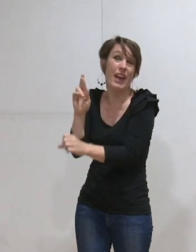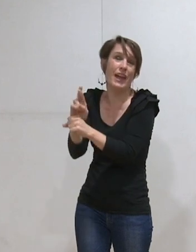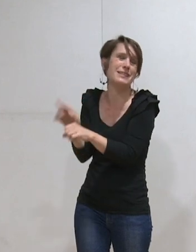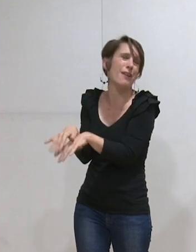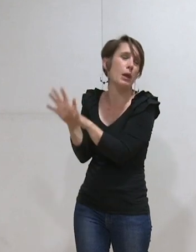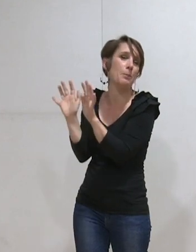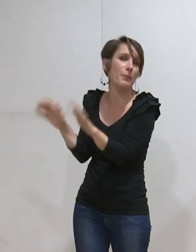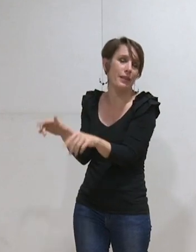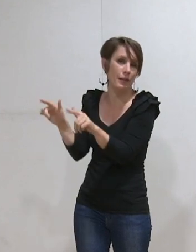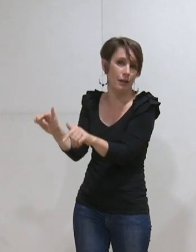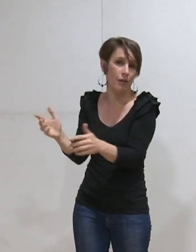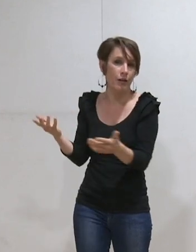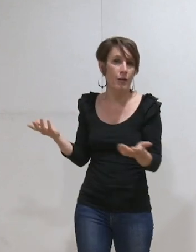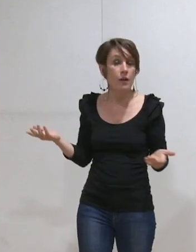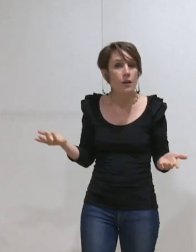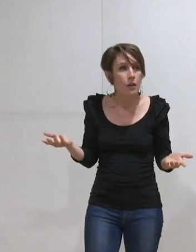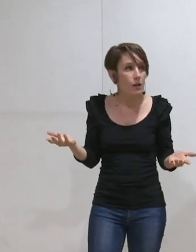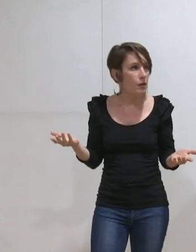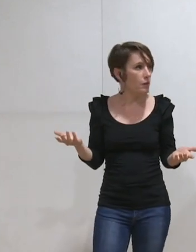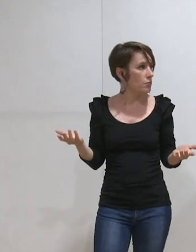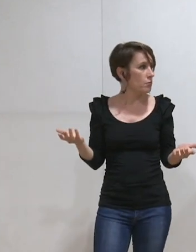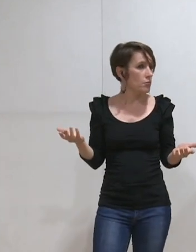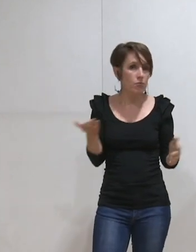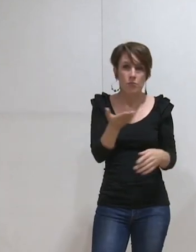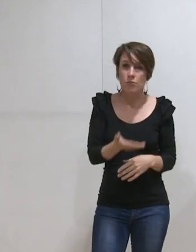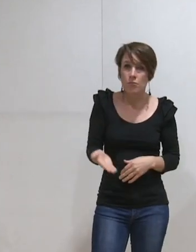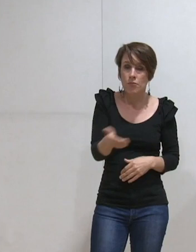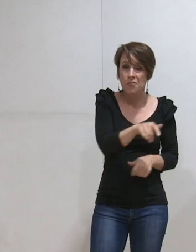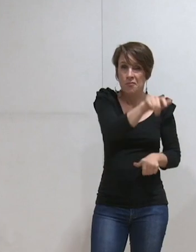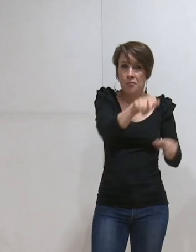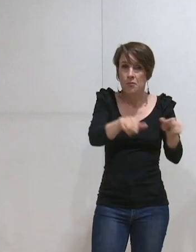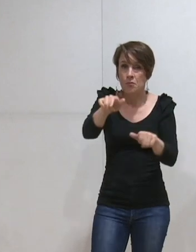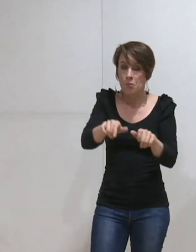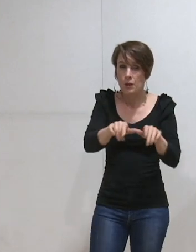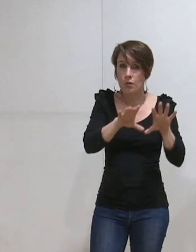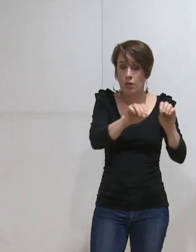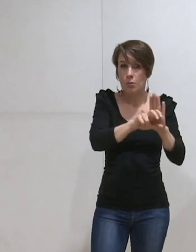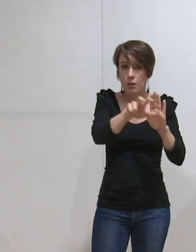que euh les grenomblois sont du fait